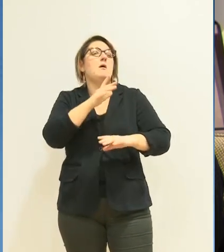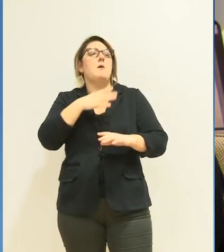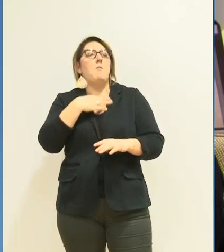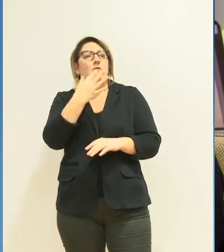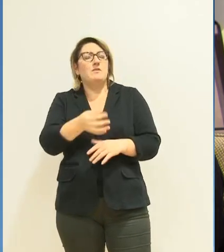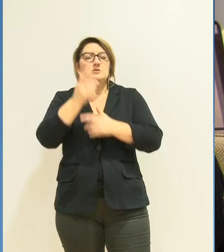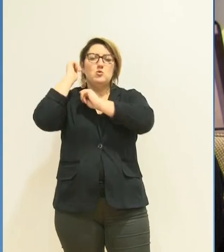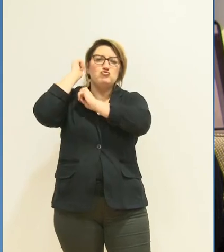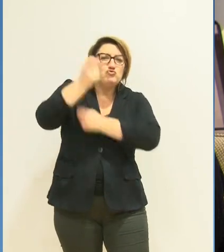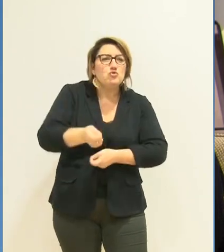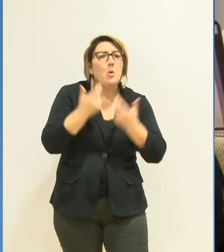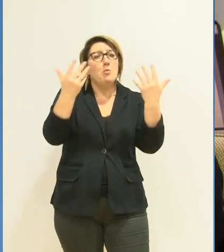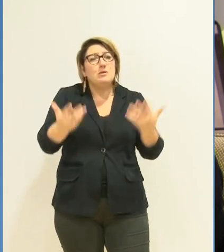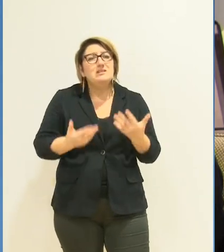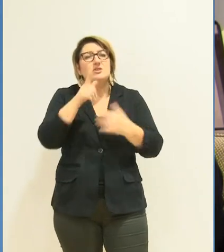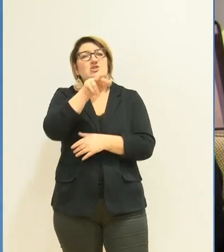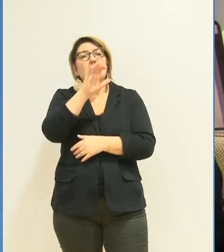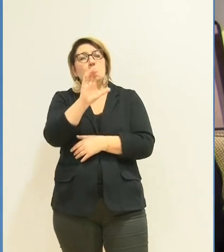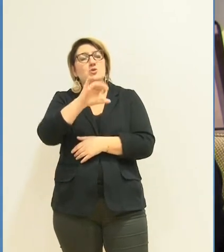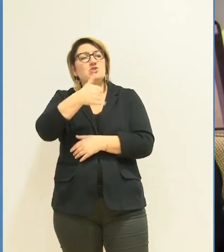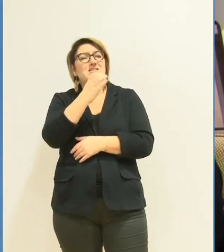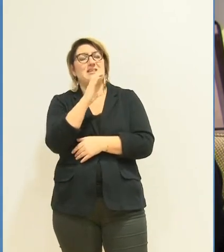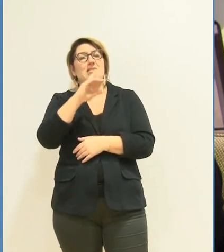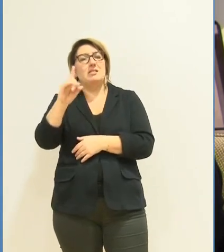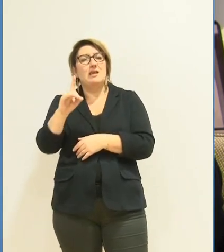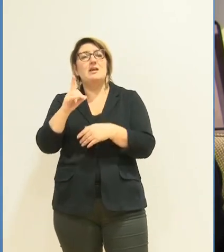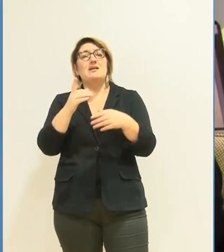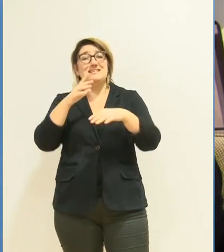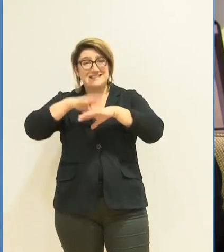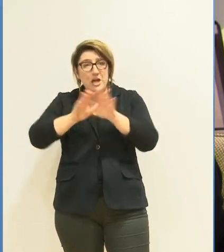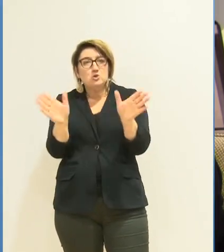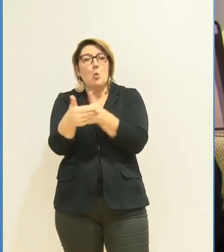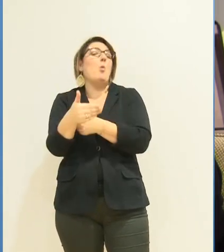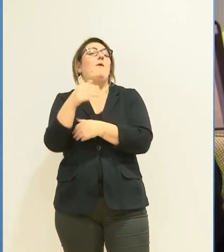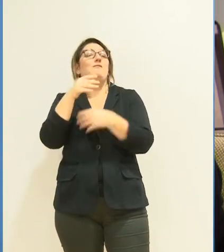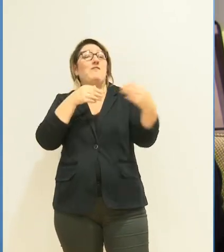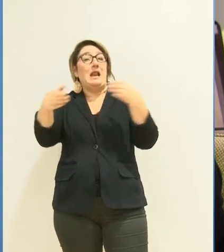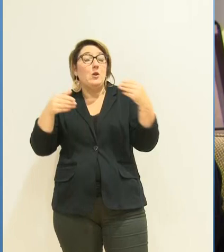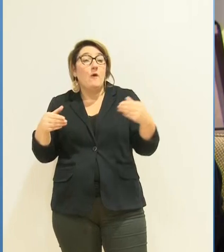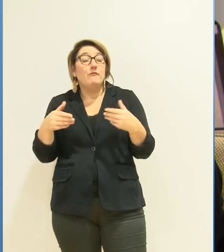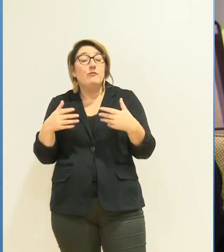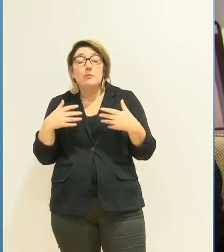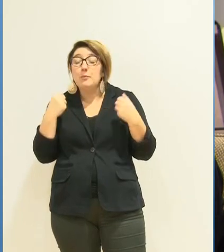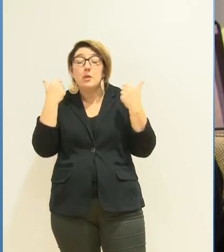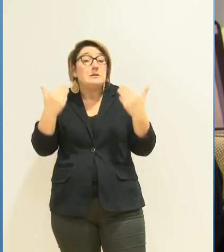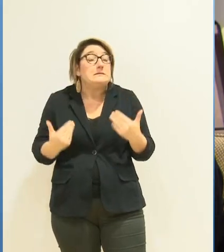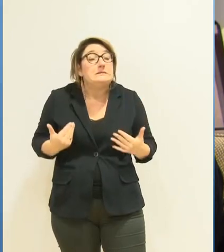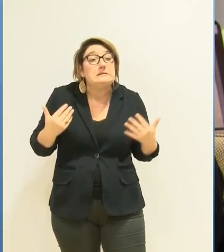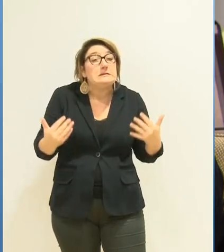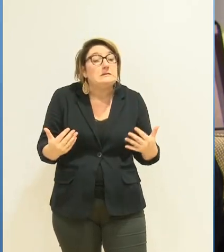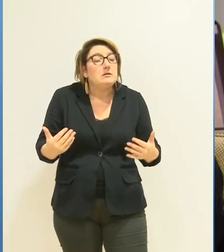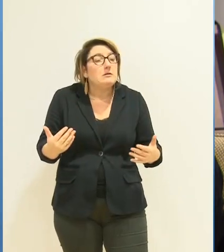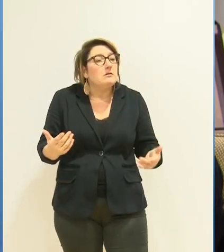dix années au gütsch icd section villeneuve pourquoi serions nous moins légitime que vous